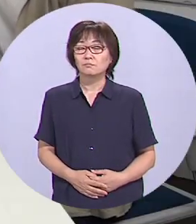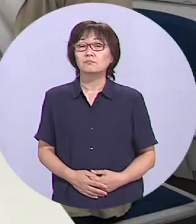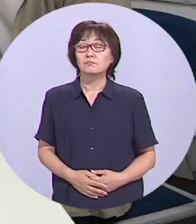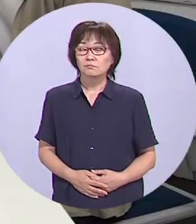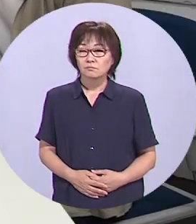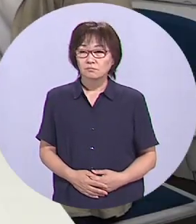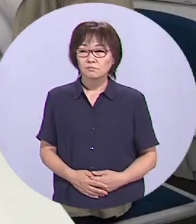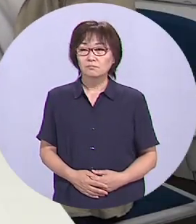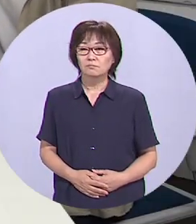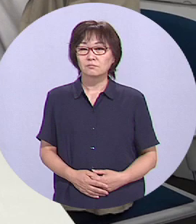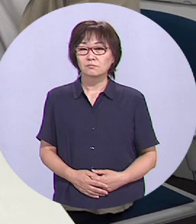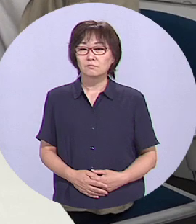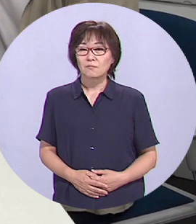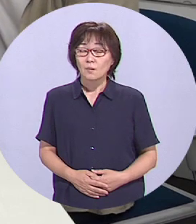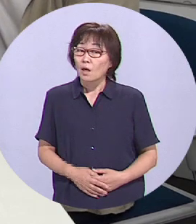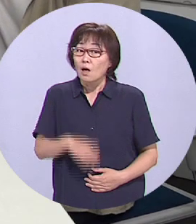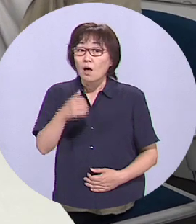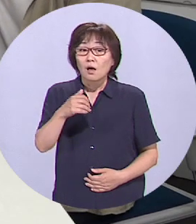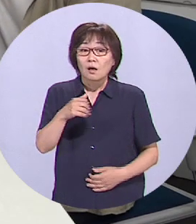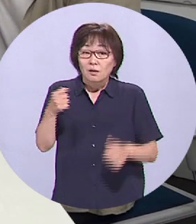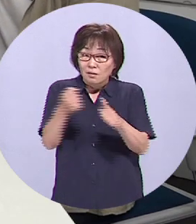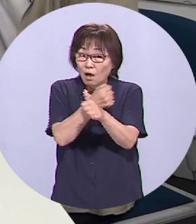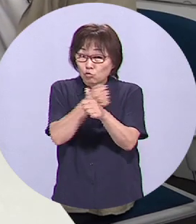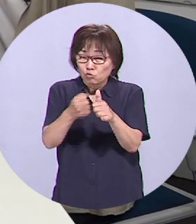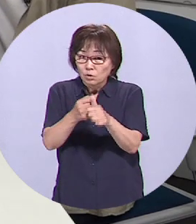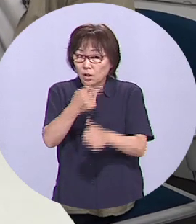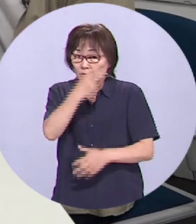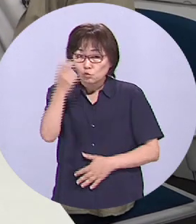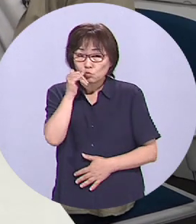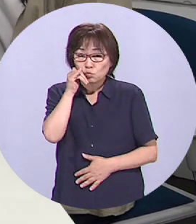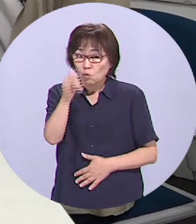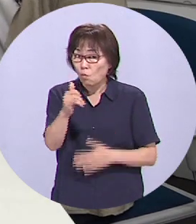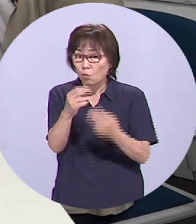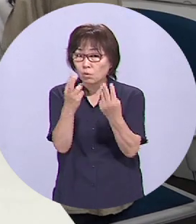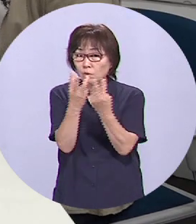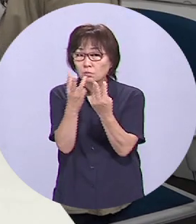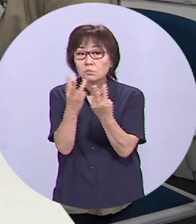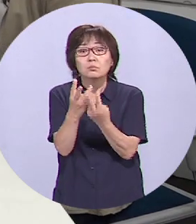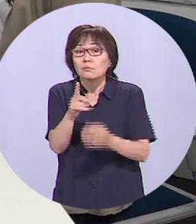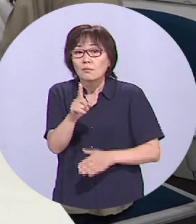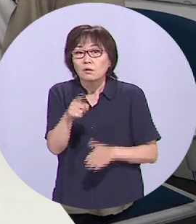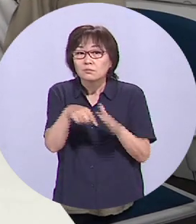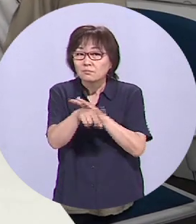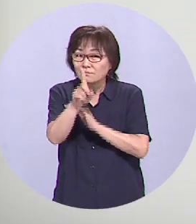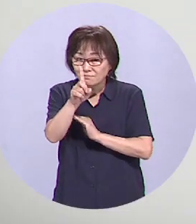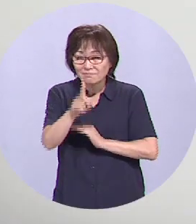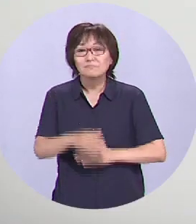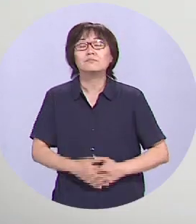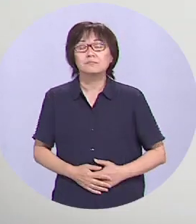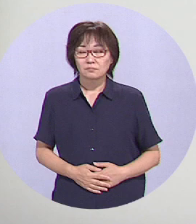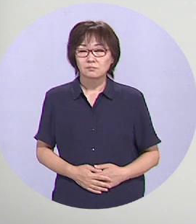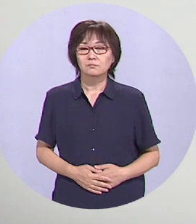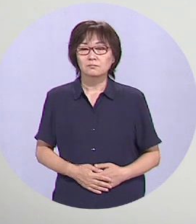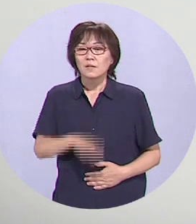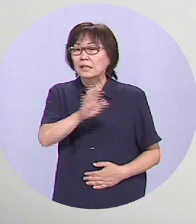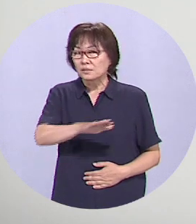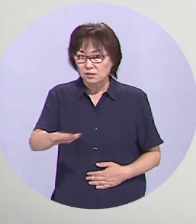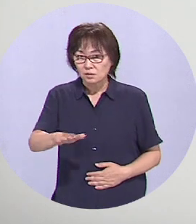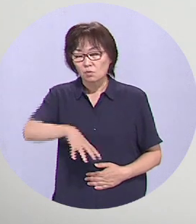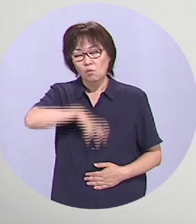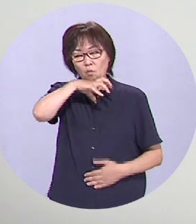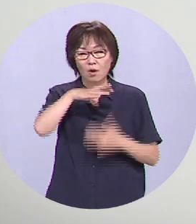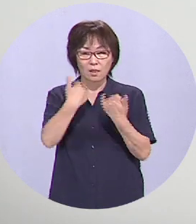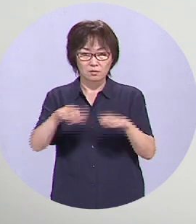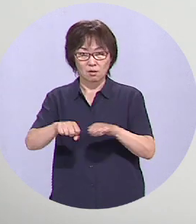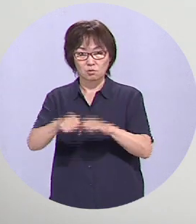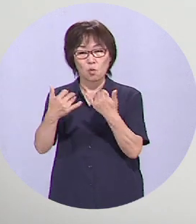早速なんですけども、虐待通報ダイヤルシャープ7171とはどのようなものでしょう。 はい、児童、高齢者、